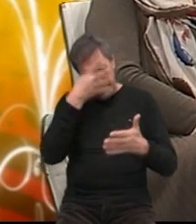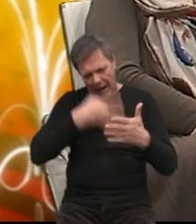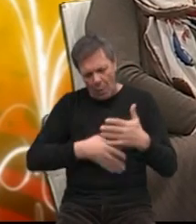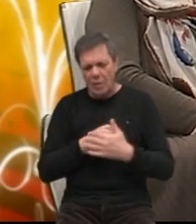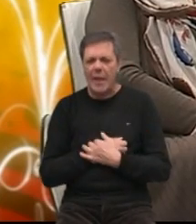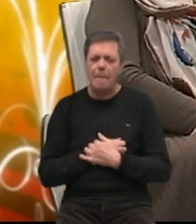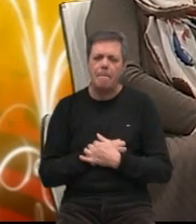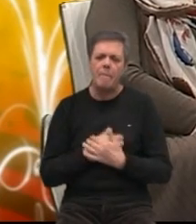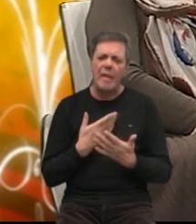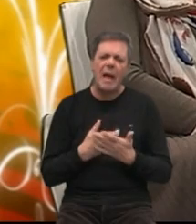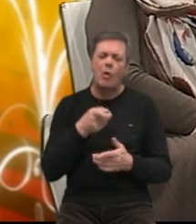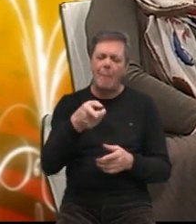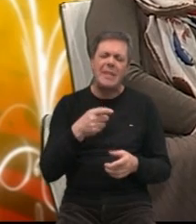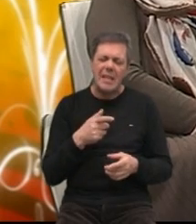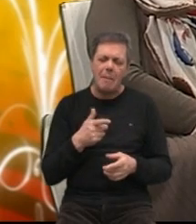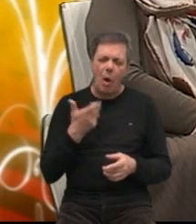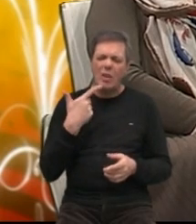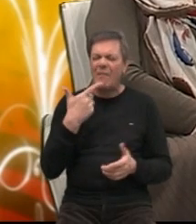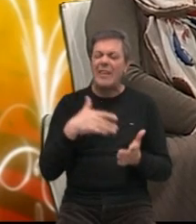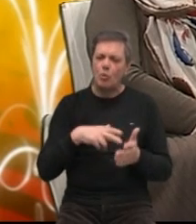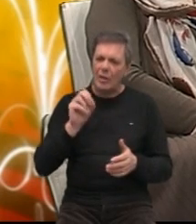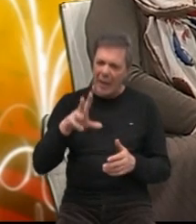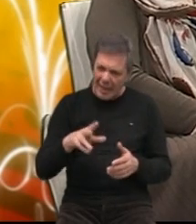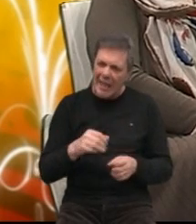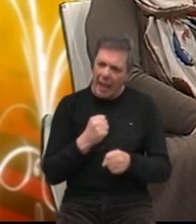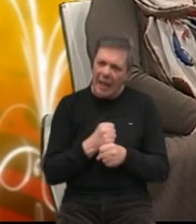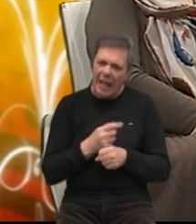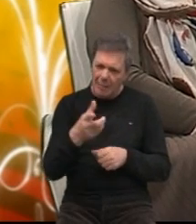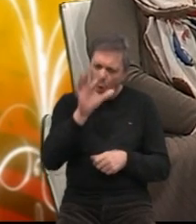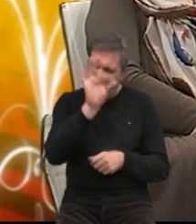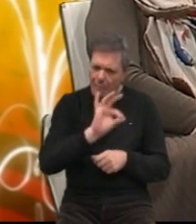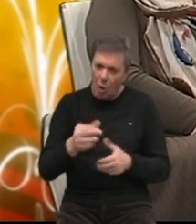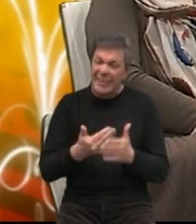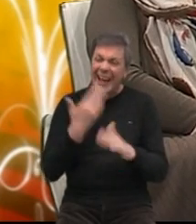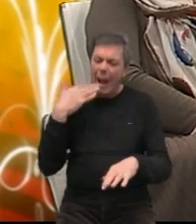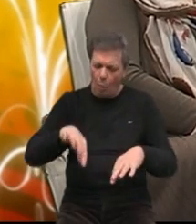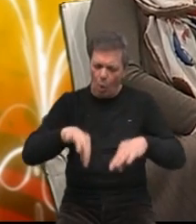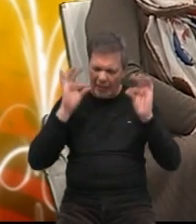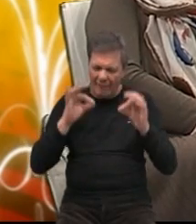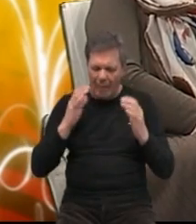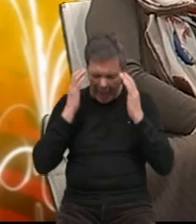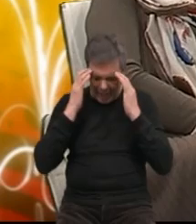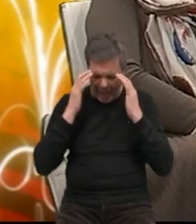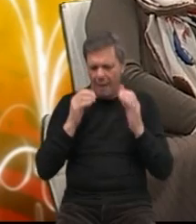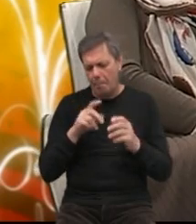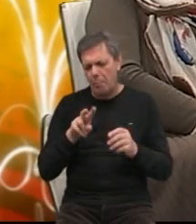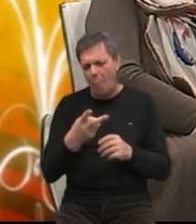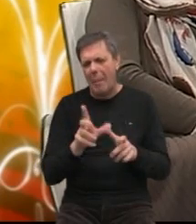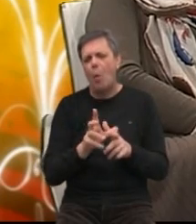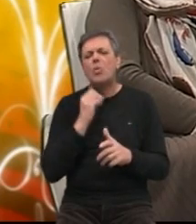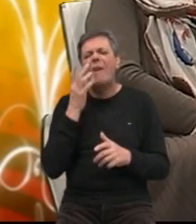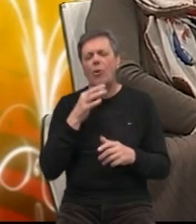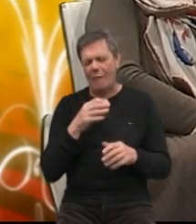dijagnostike. Tako da mi s njima od 2013. provodimo taj projekt ranog otkrivanja promjena u